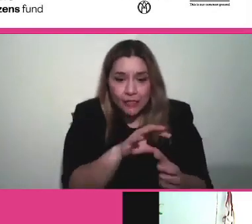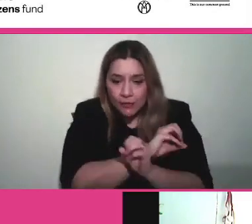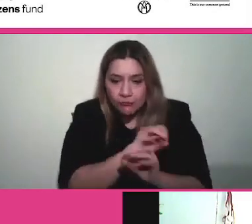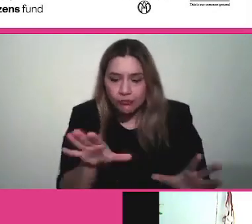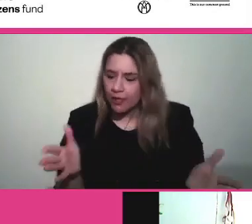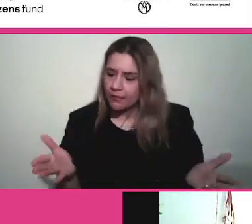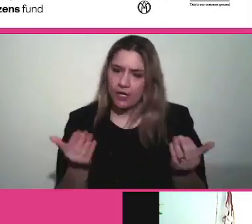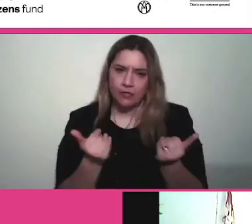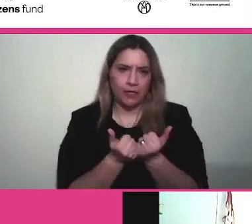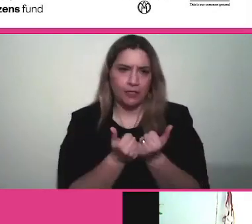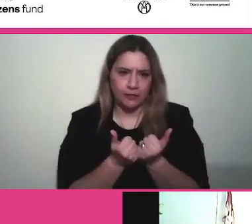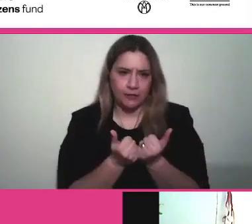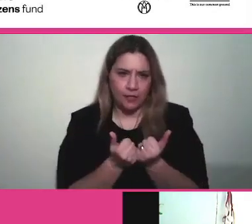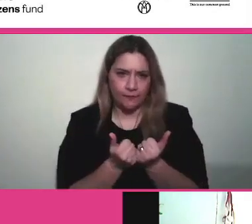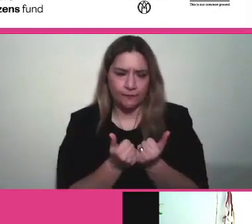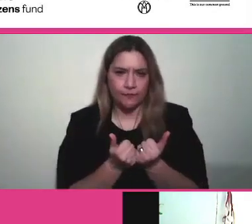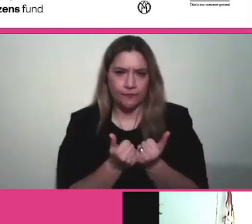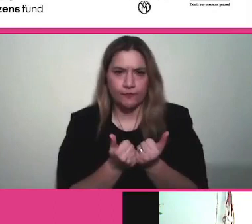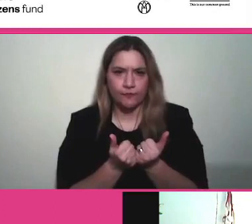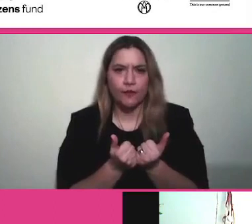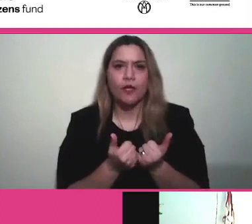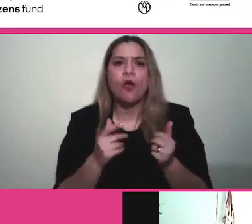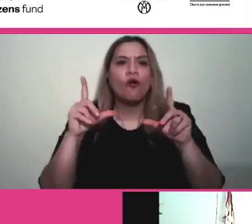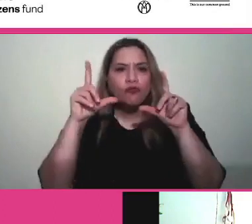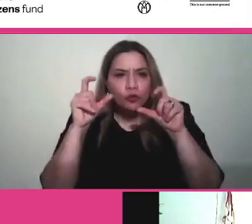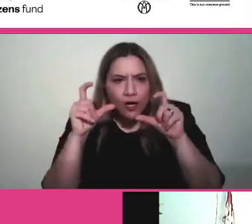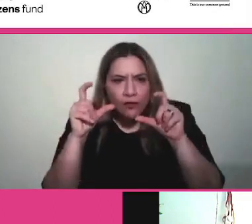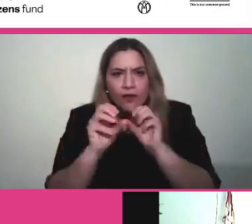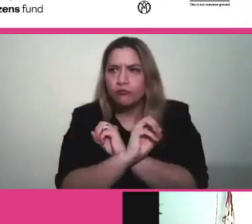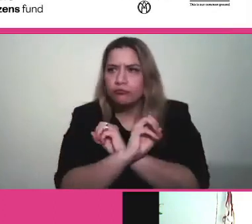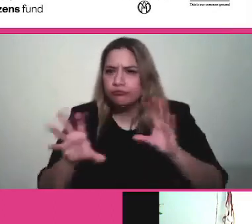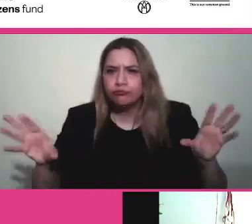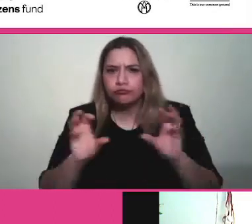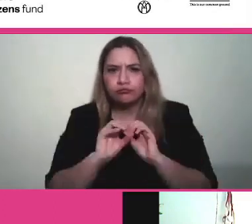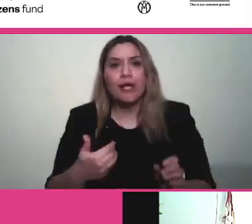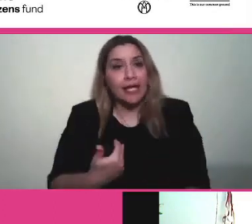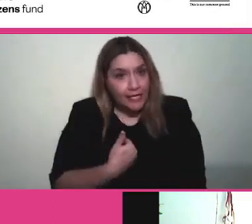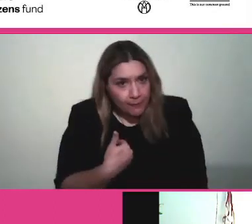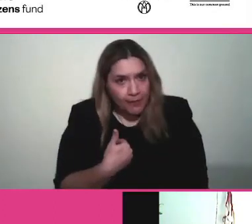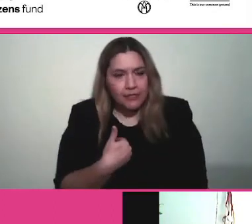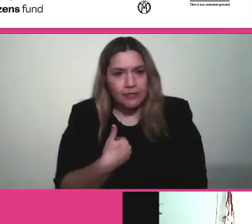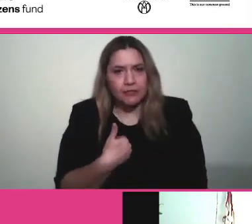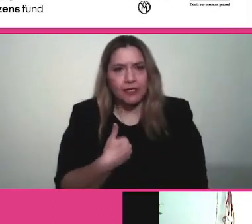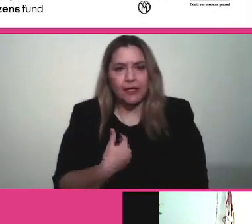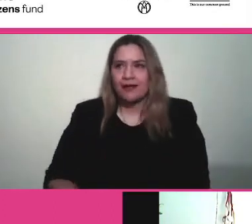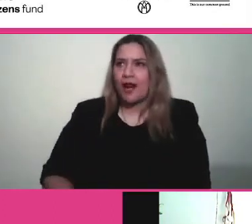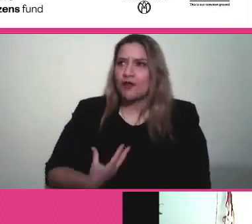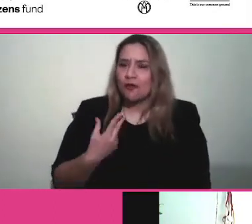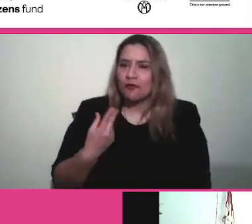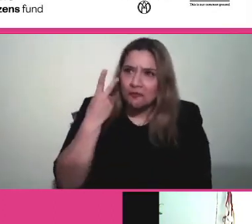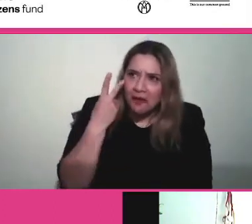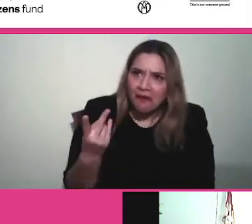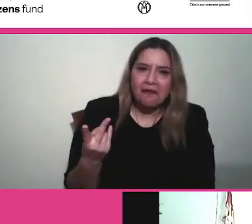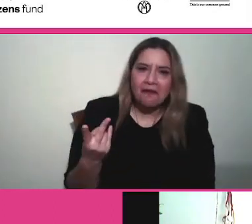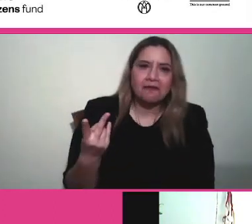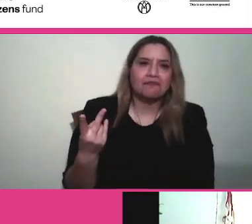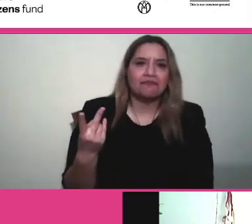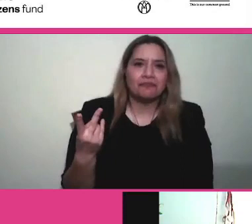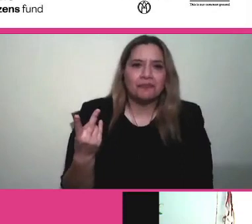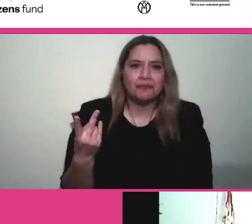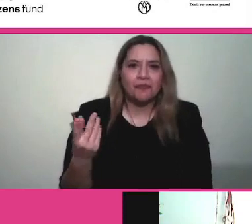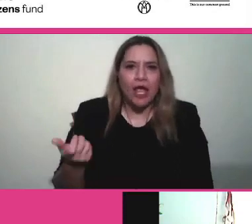υπήρξε καν φωτογραφικό υλικό το οποίο να μπορούμε και ήδη να νιώσουμε καλά το ότι